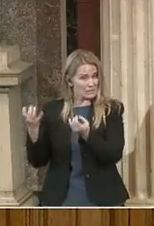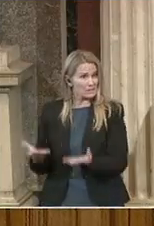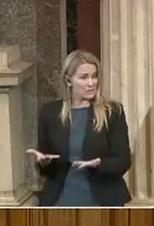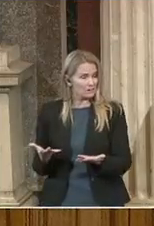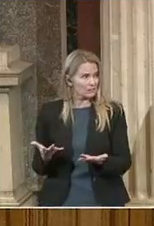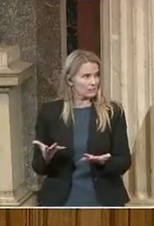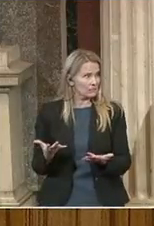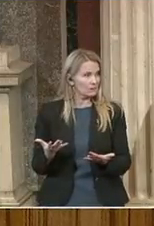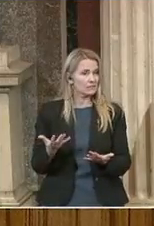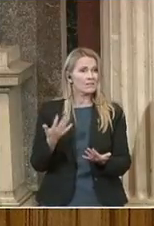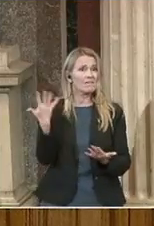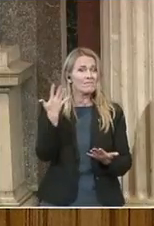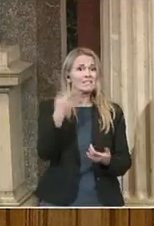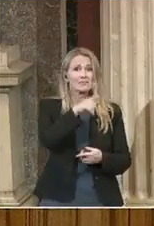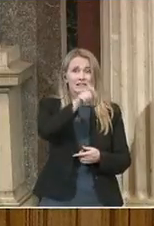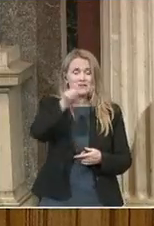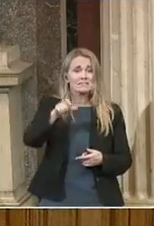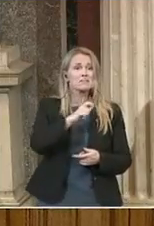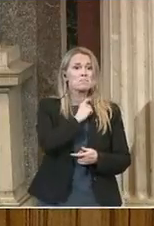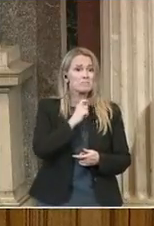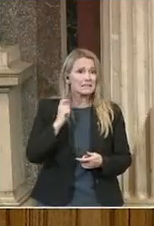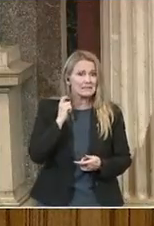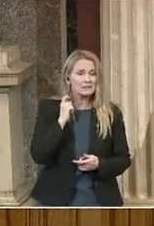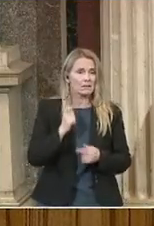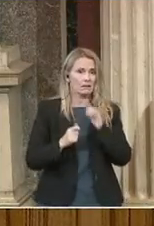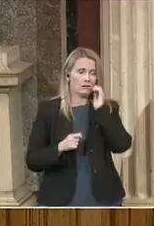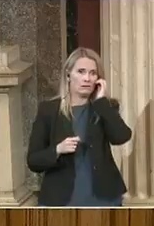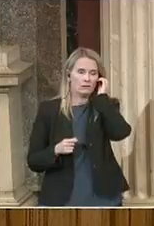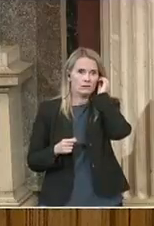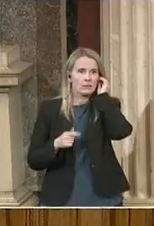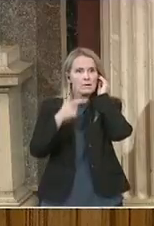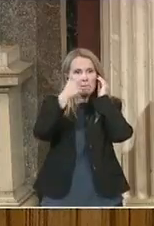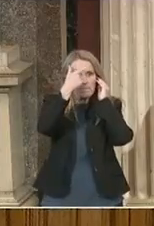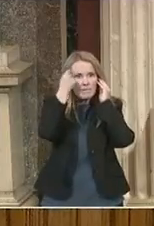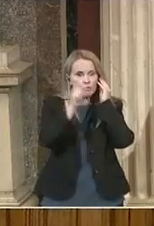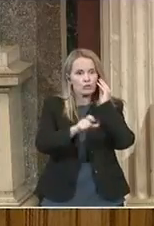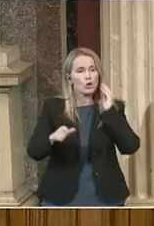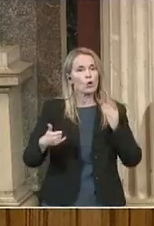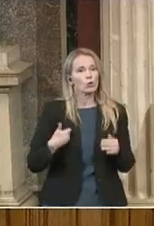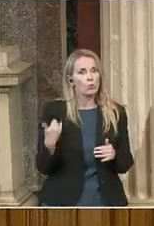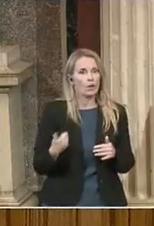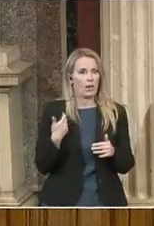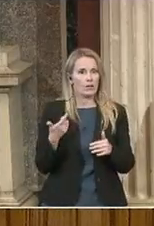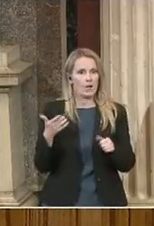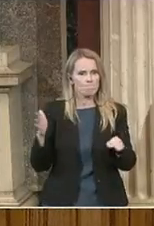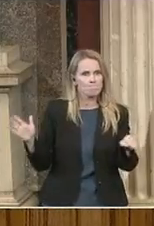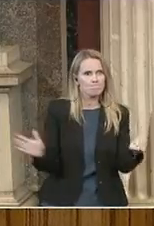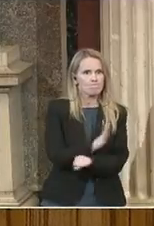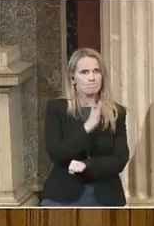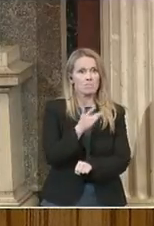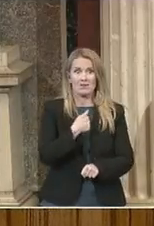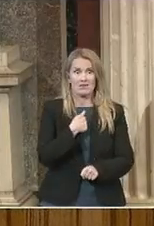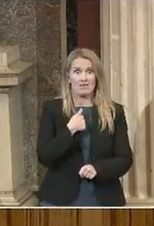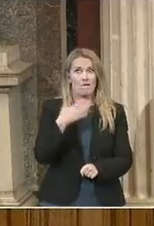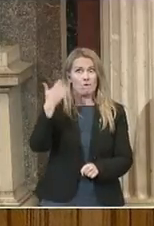was Priester Menschen Jugendlichen angetan haben das konnte ich mir